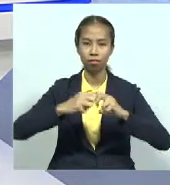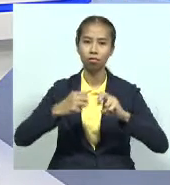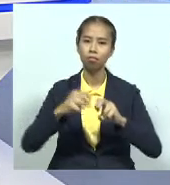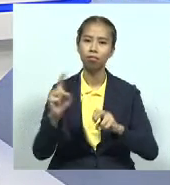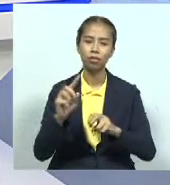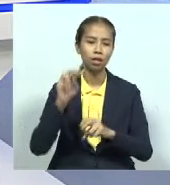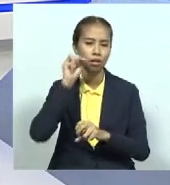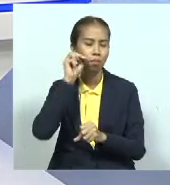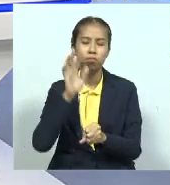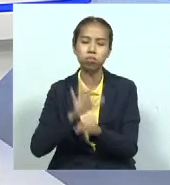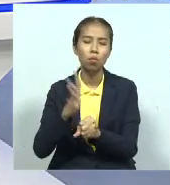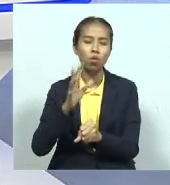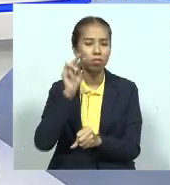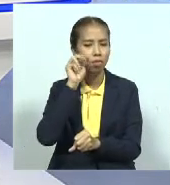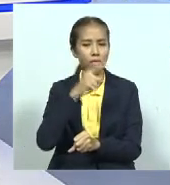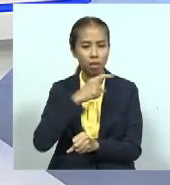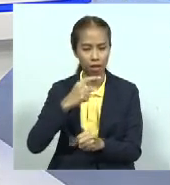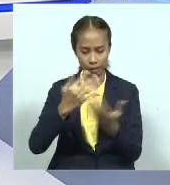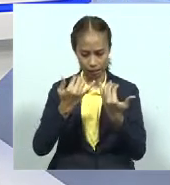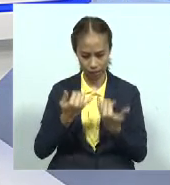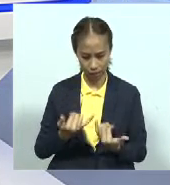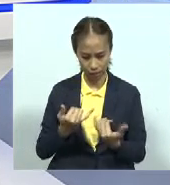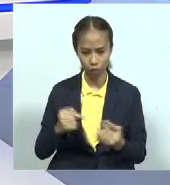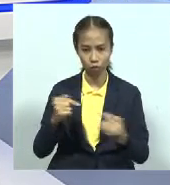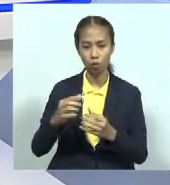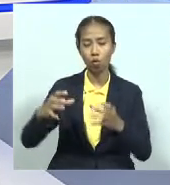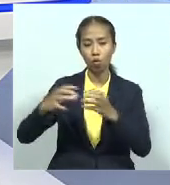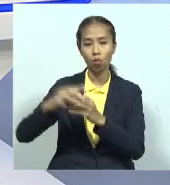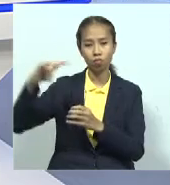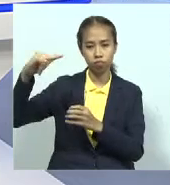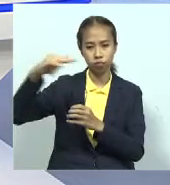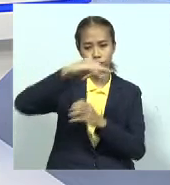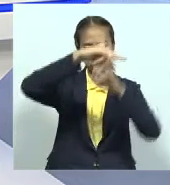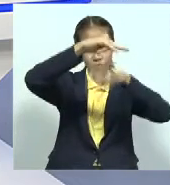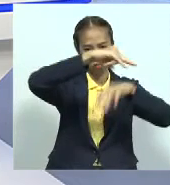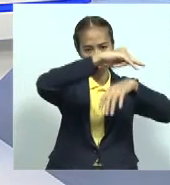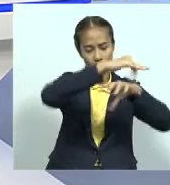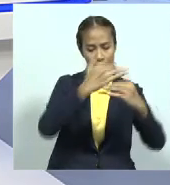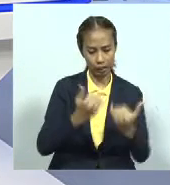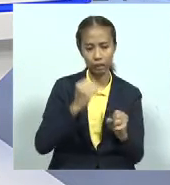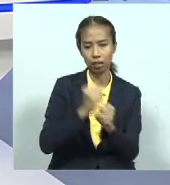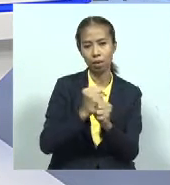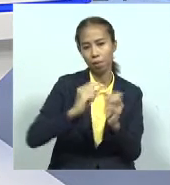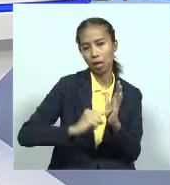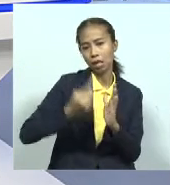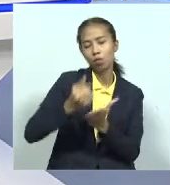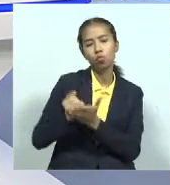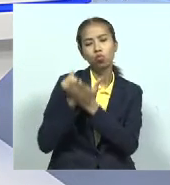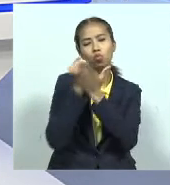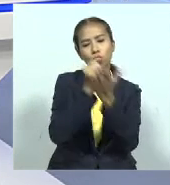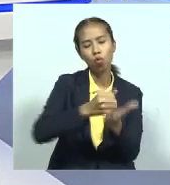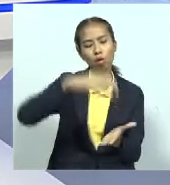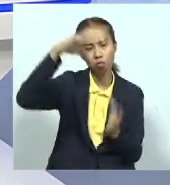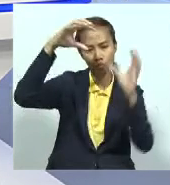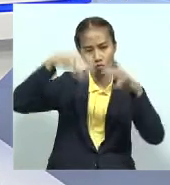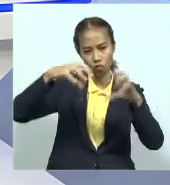องของการขาดแคลนน้ำทางด้านของศูนย์บริการฝนหลวงภาคตะวันออกเฉียงเหนือนะครับก็ได้เริ่มต้นในการทำฝนหลวงเพื่อที่จะเติมน้ำให้กับอ่าง